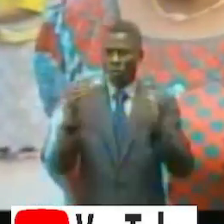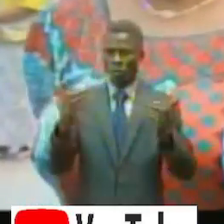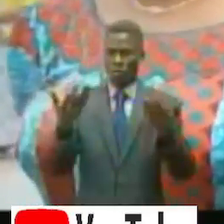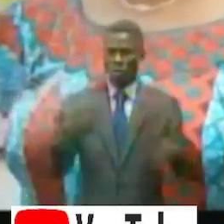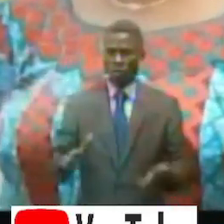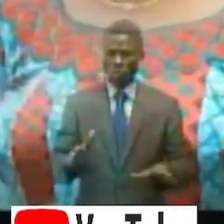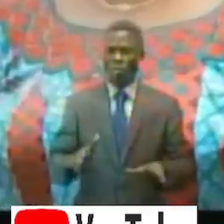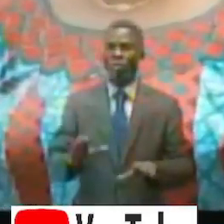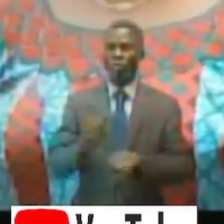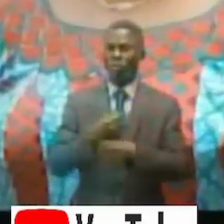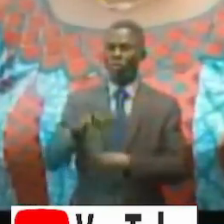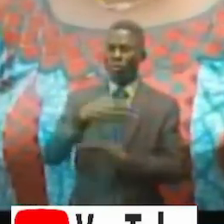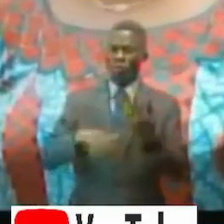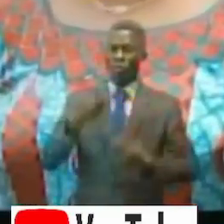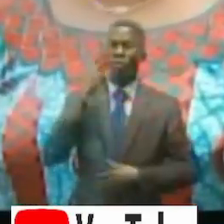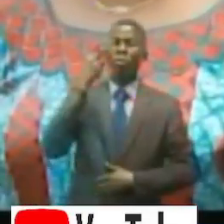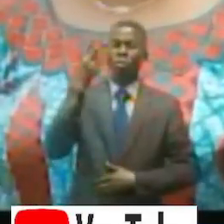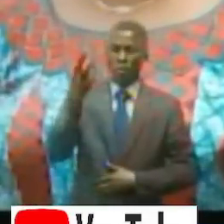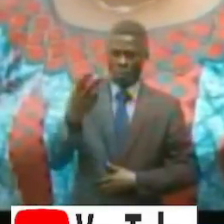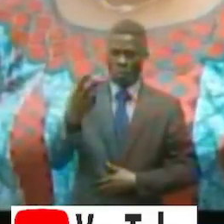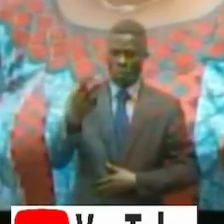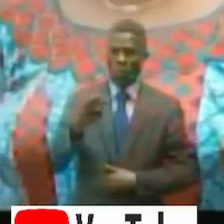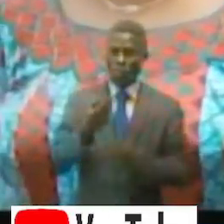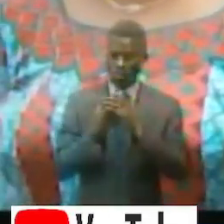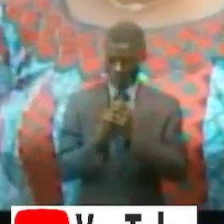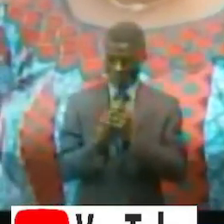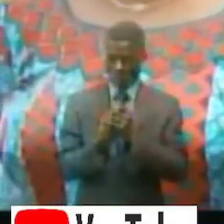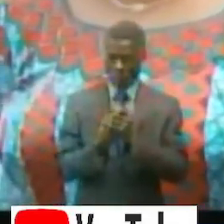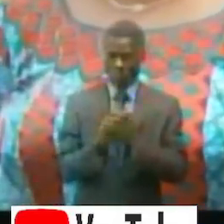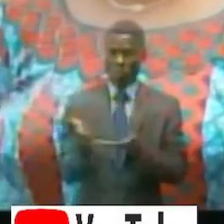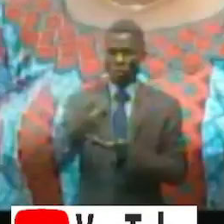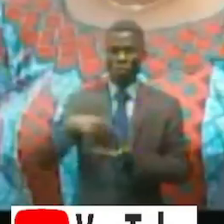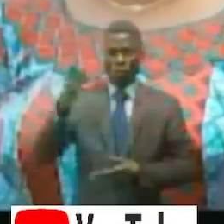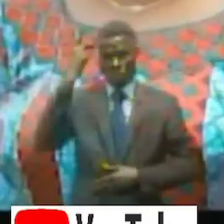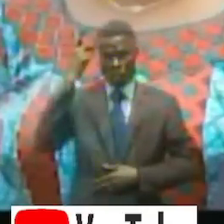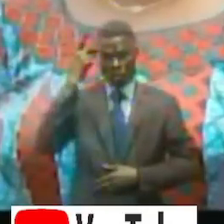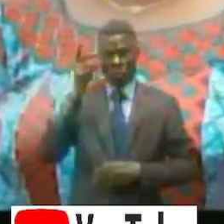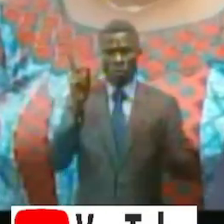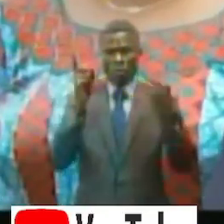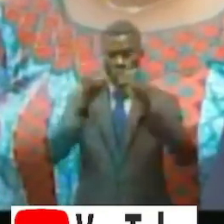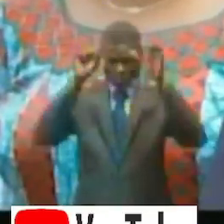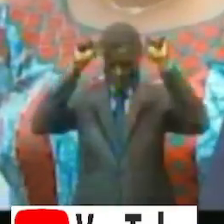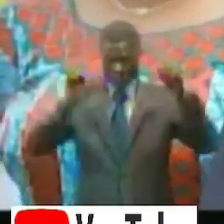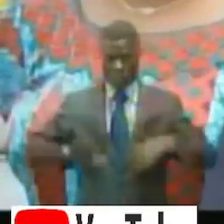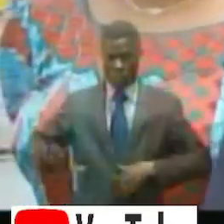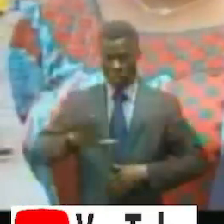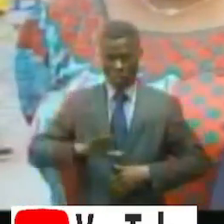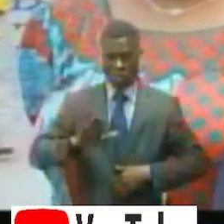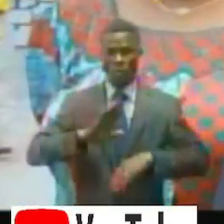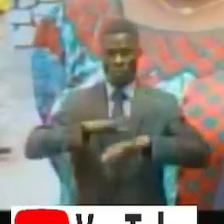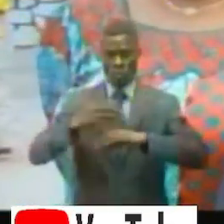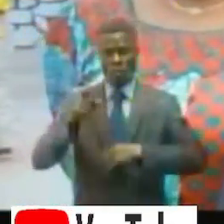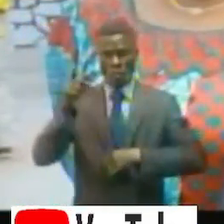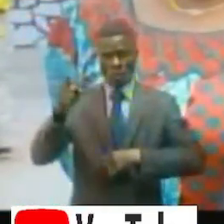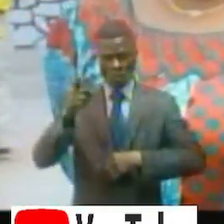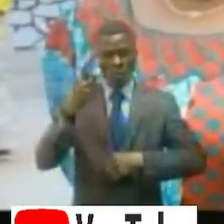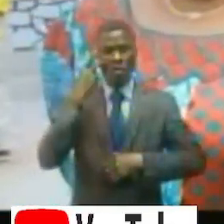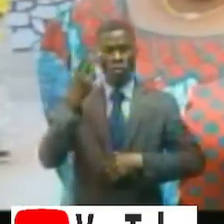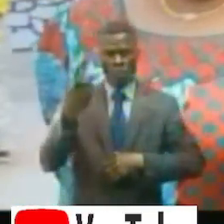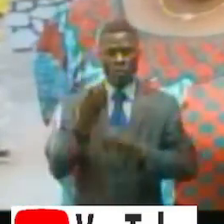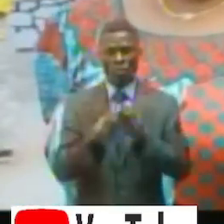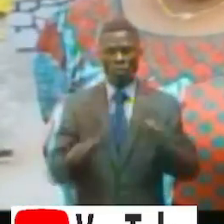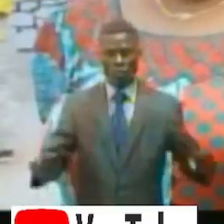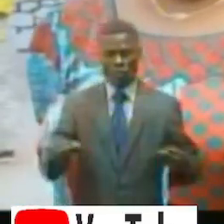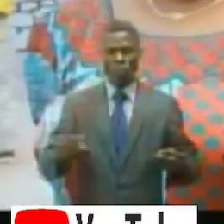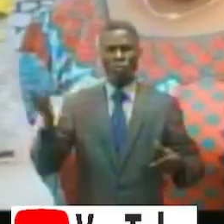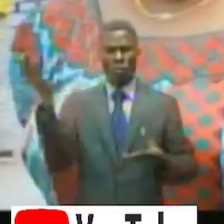terreur et nous voulons voir comment d'ici nous allons rentrer à Kinshasa pour rencontrer le président de la République et ensemble nous allons voir comment nous mettre d'accord